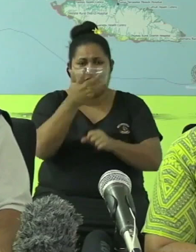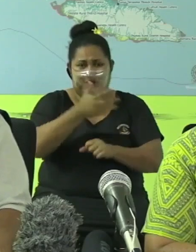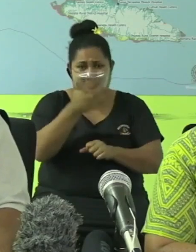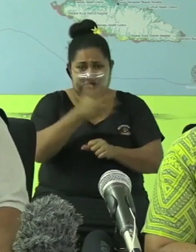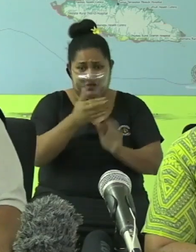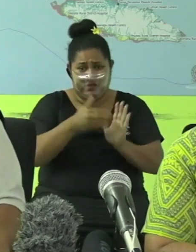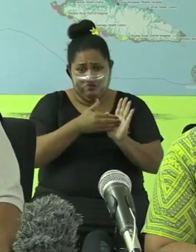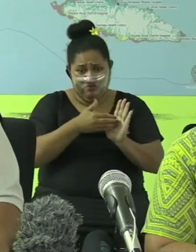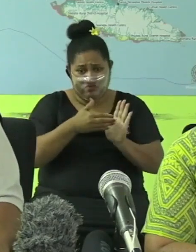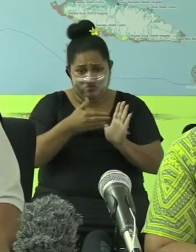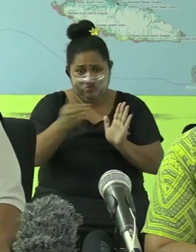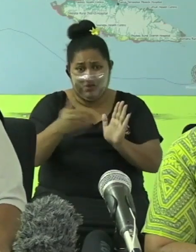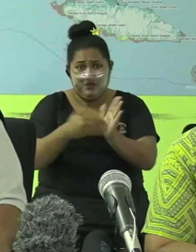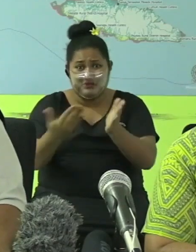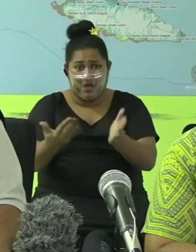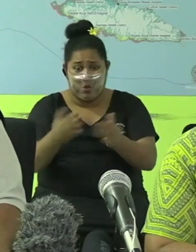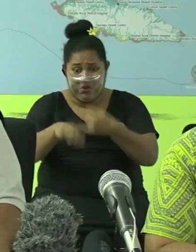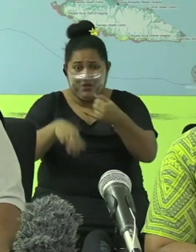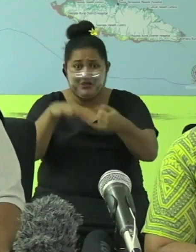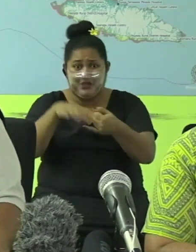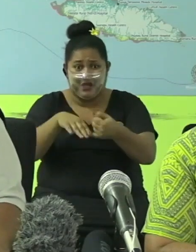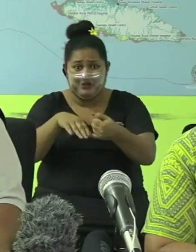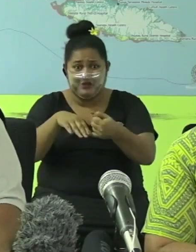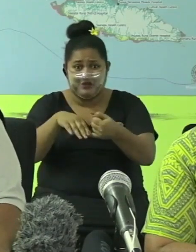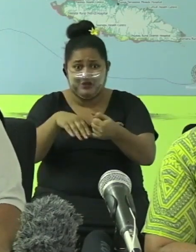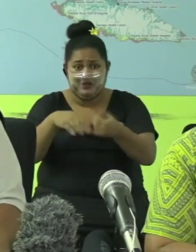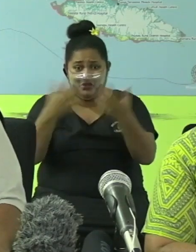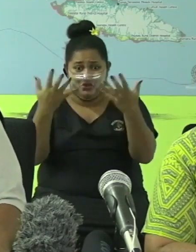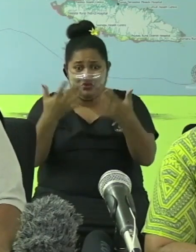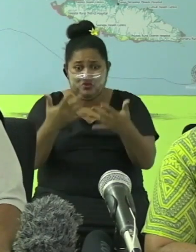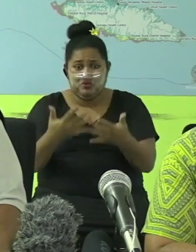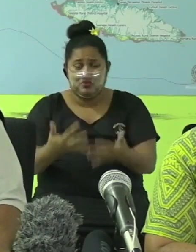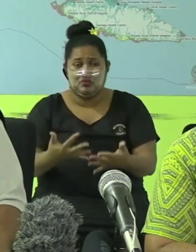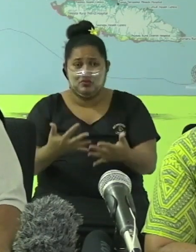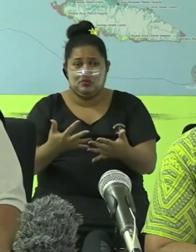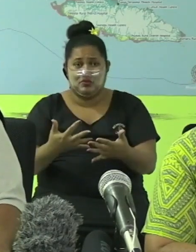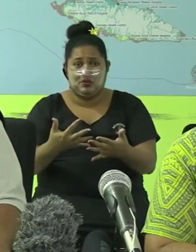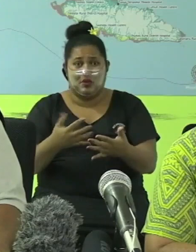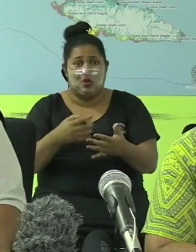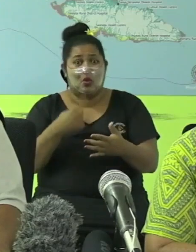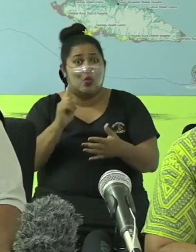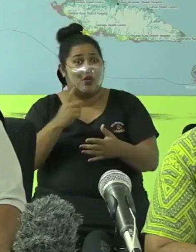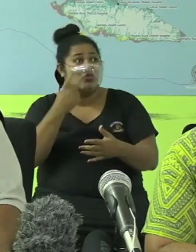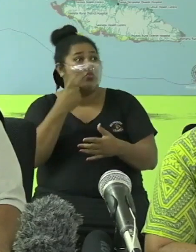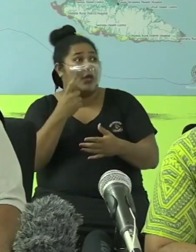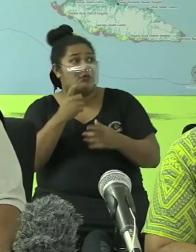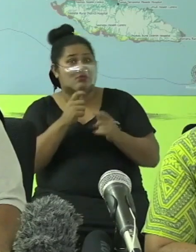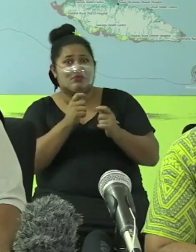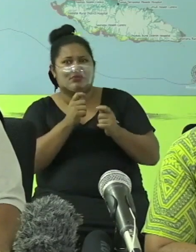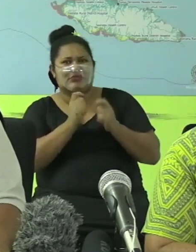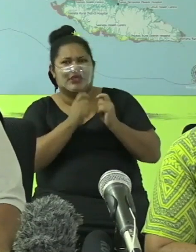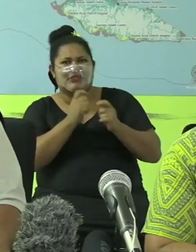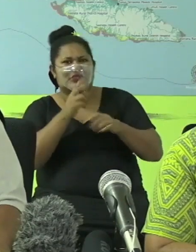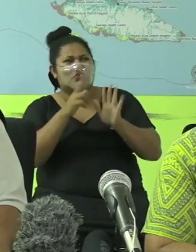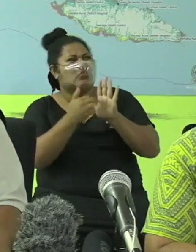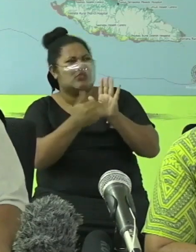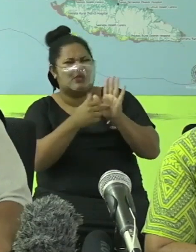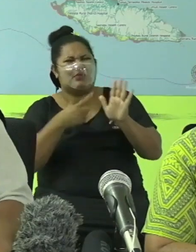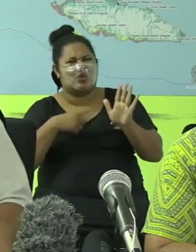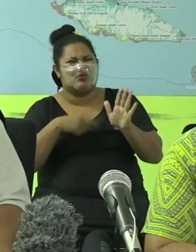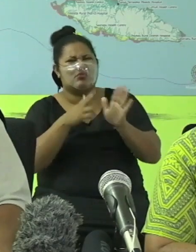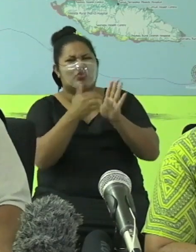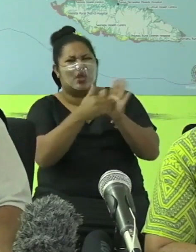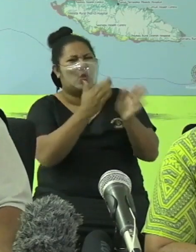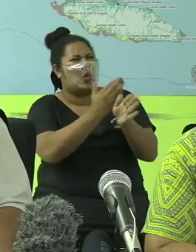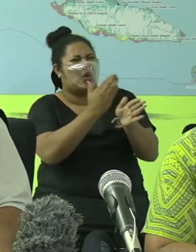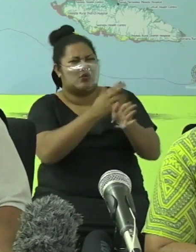o whaamaumaunga munimuni a o le whatoa tau whai le leapi New Zealand o noro o telefo I rātou ngā ruenga o laive